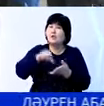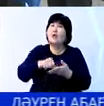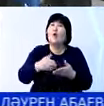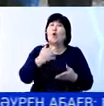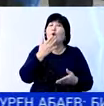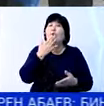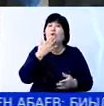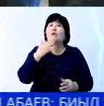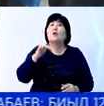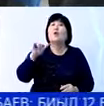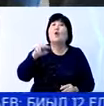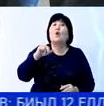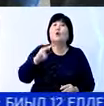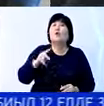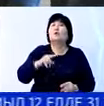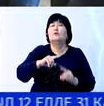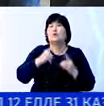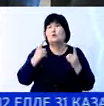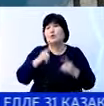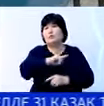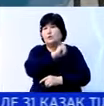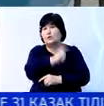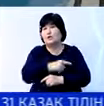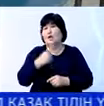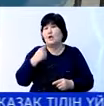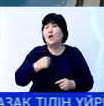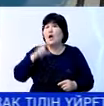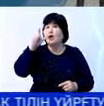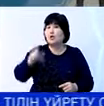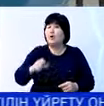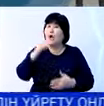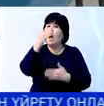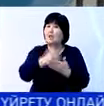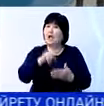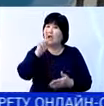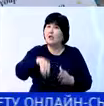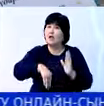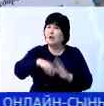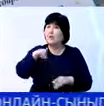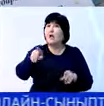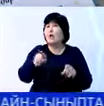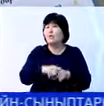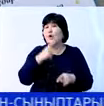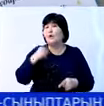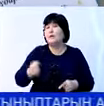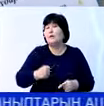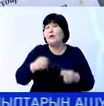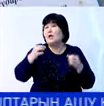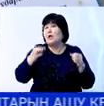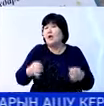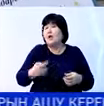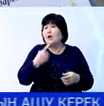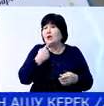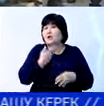ұлан еліміздегі күштік әскери құрылым. Соған сәйкес жауынгерге қойылатын талап та жоғары. Гвардия сарбаздары кез келген күрделі